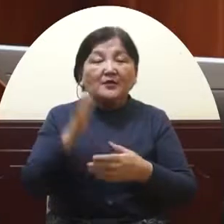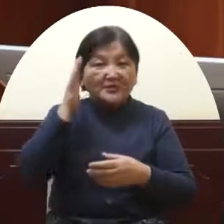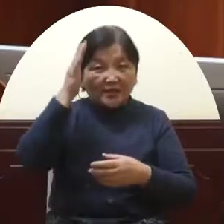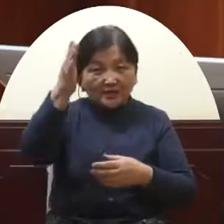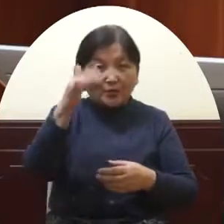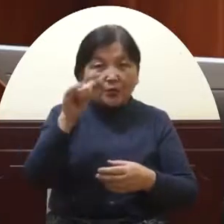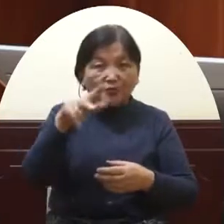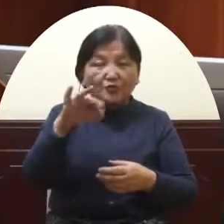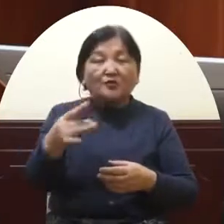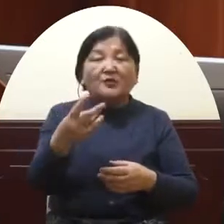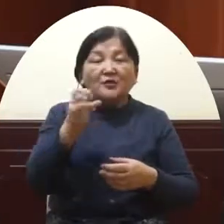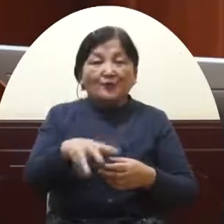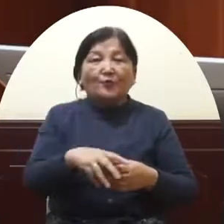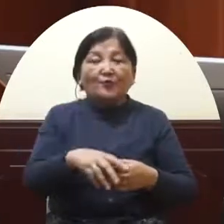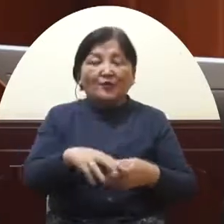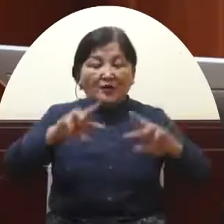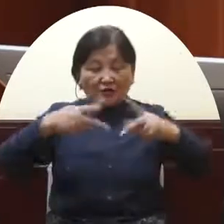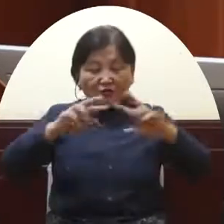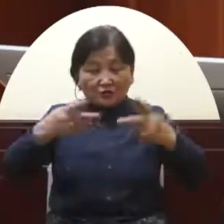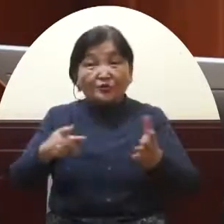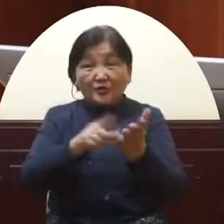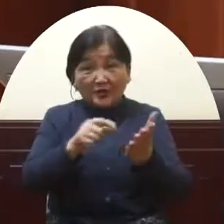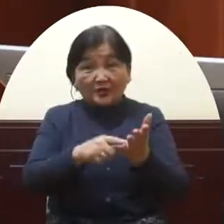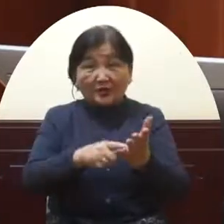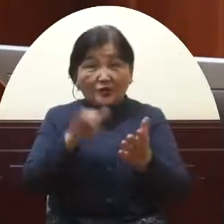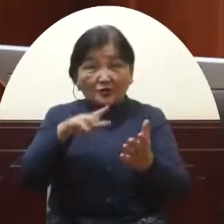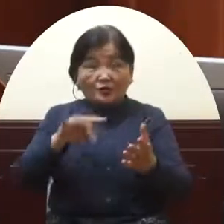Цаашид улс төрийн намын тухай хуулийн заалтыг ингэж өөрчлөх хэрэгтэй. Улс төрийн